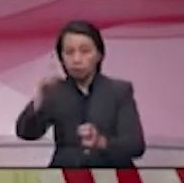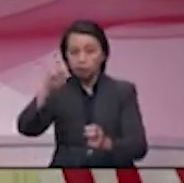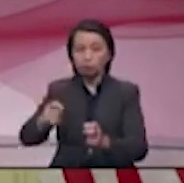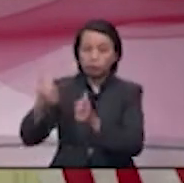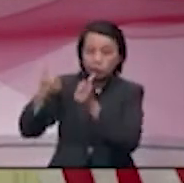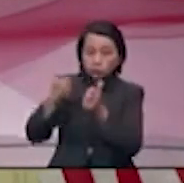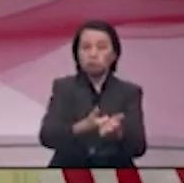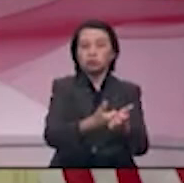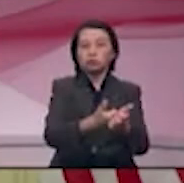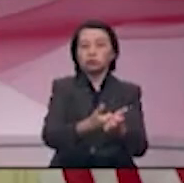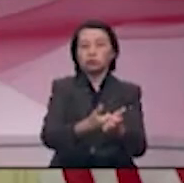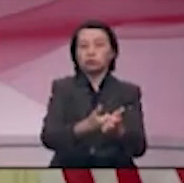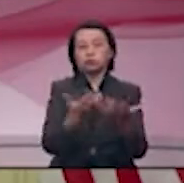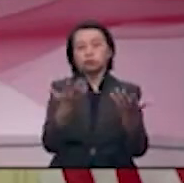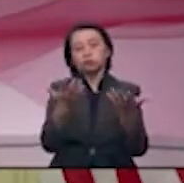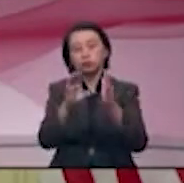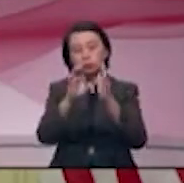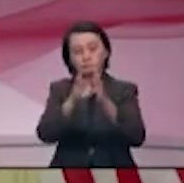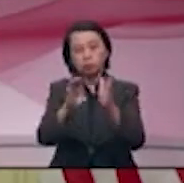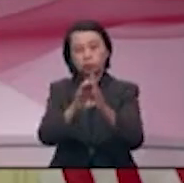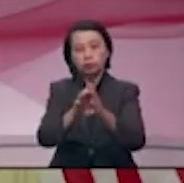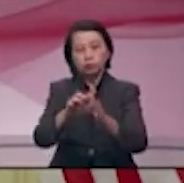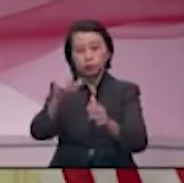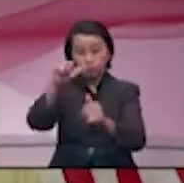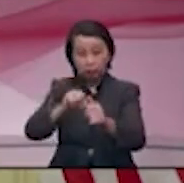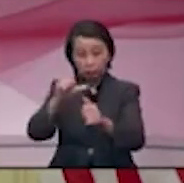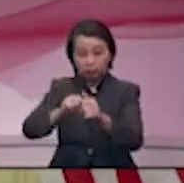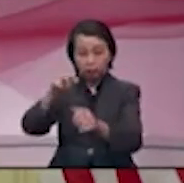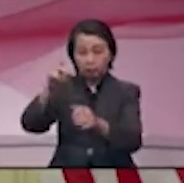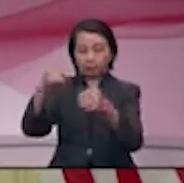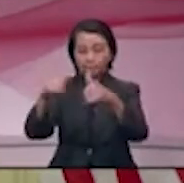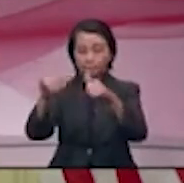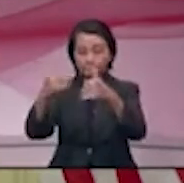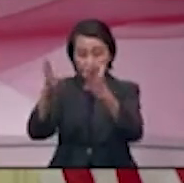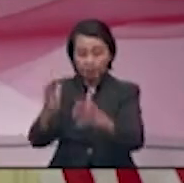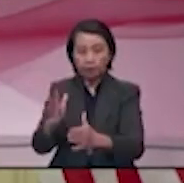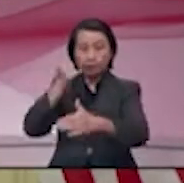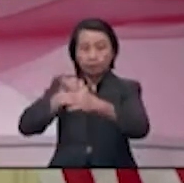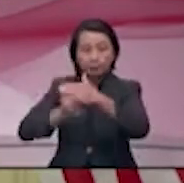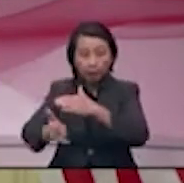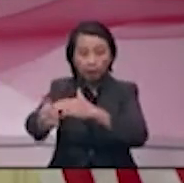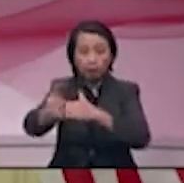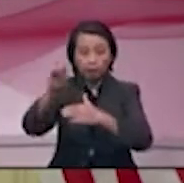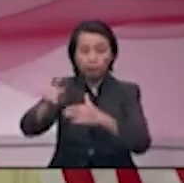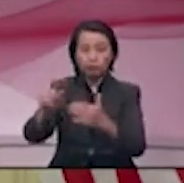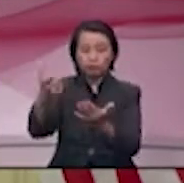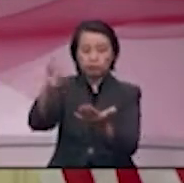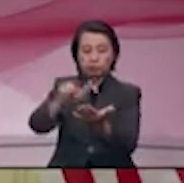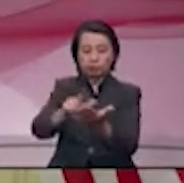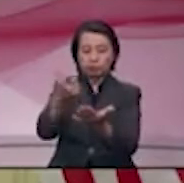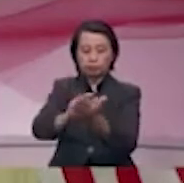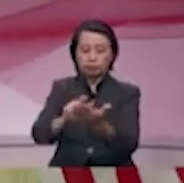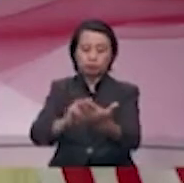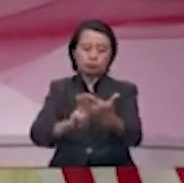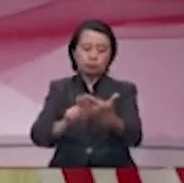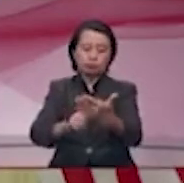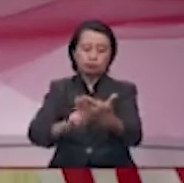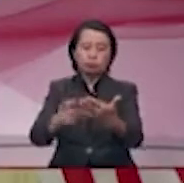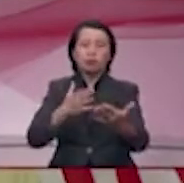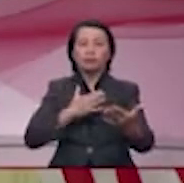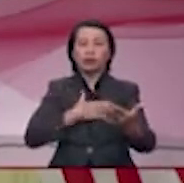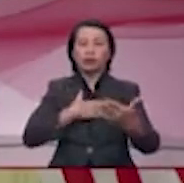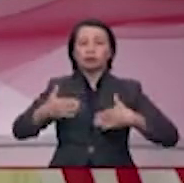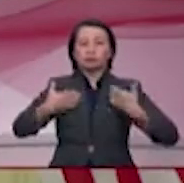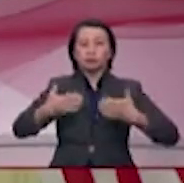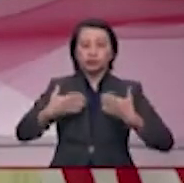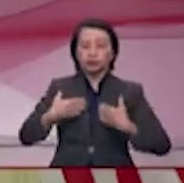perlu dipatuhi antaranya setiap peserta The pemain yang masuk perlu mematuhi Run aplikasi May